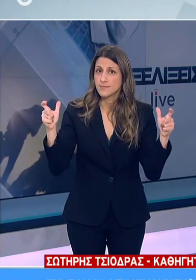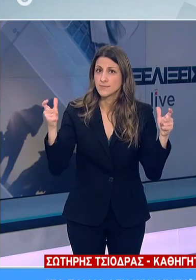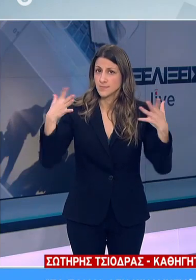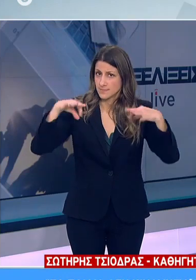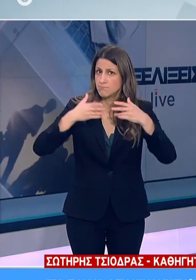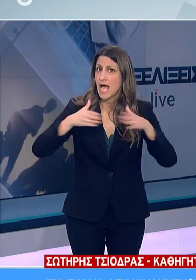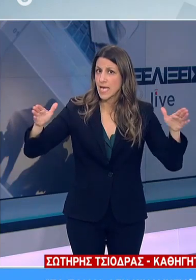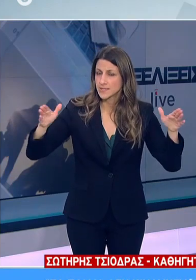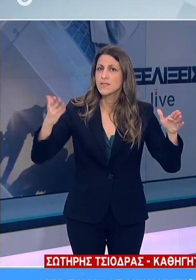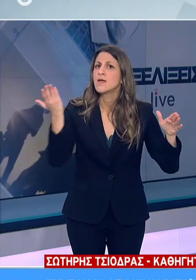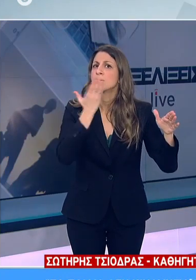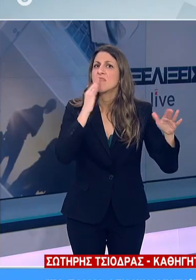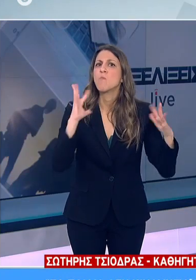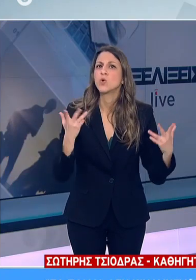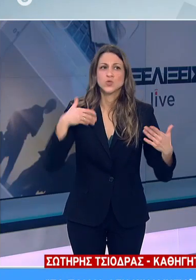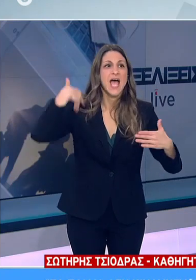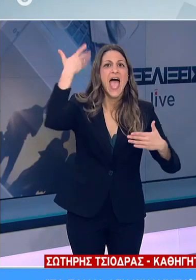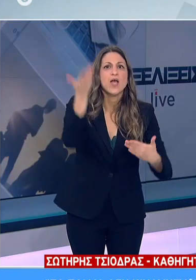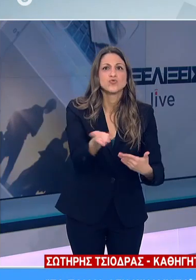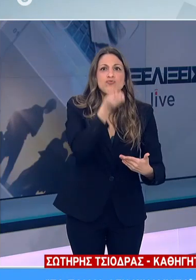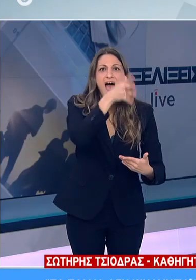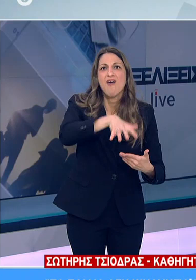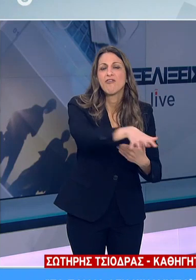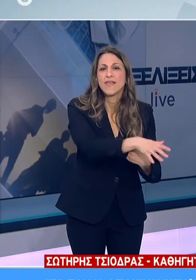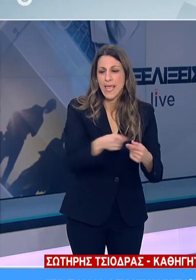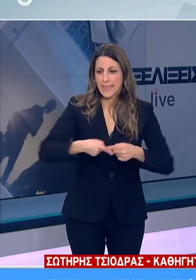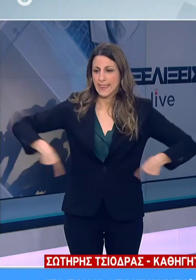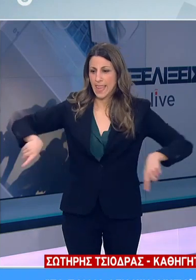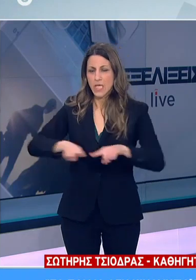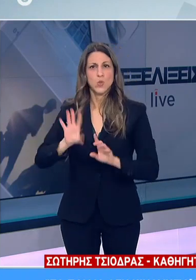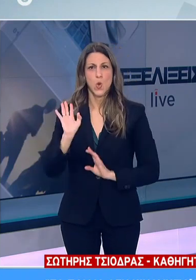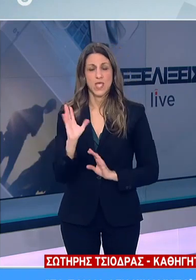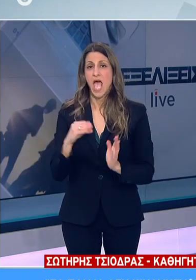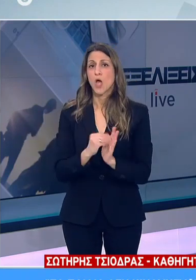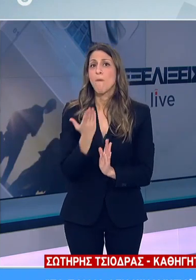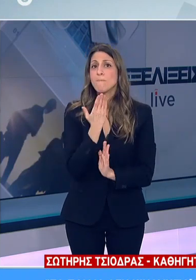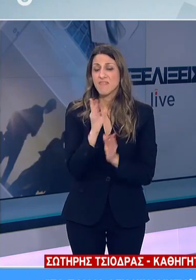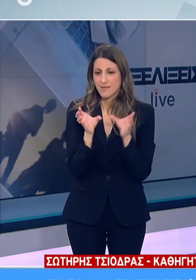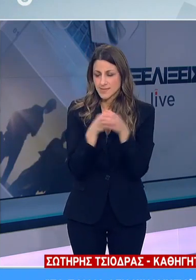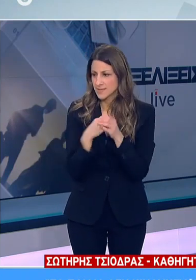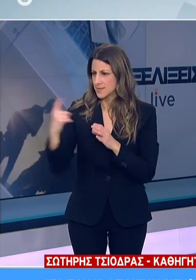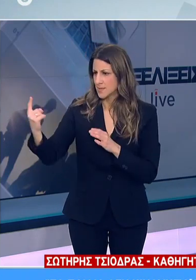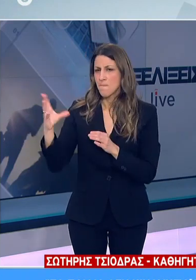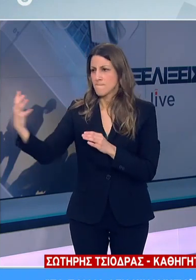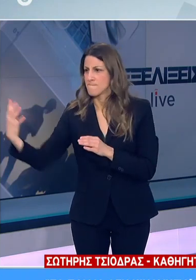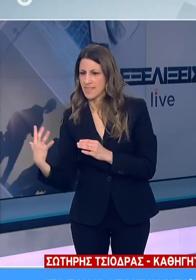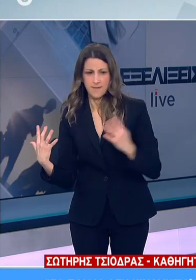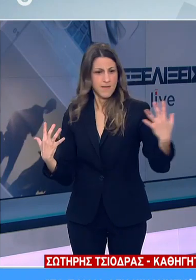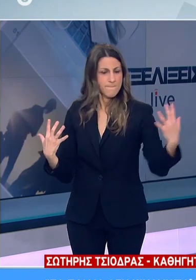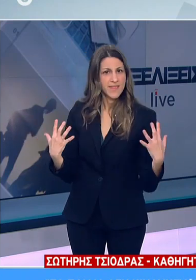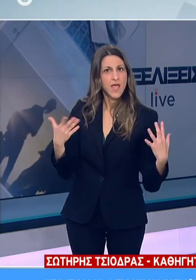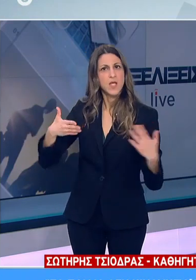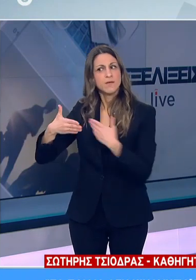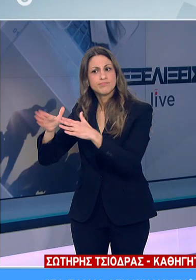χώρους, οι σχολικές αίθουσες έχουν αναδιαταχθεί, οι μαθητές εισέρχονται από διαφορετικές εισόδους. Στην Ελλάδα πολλά σχολικά κτίρια έχουν